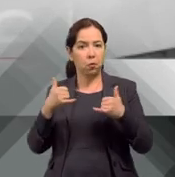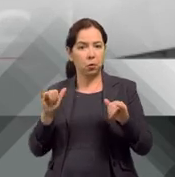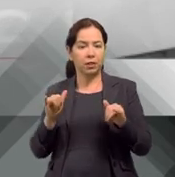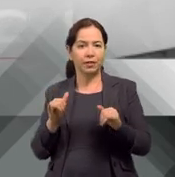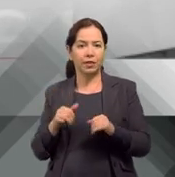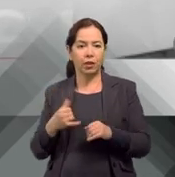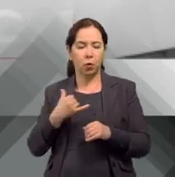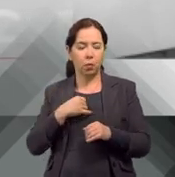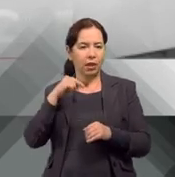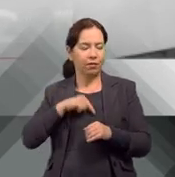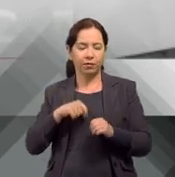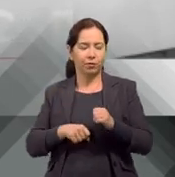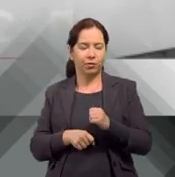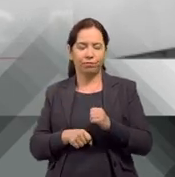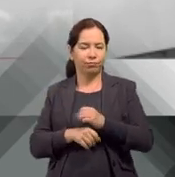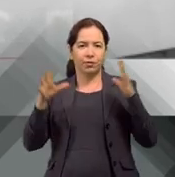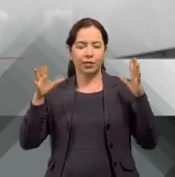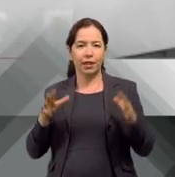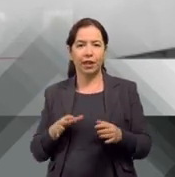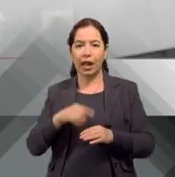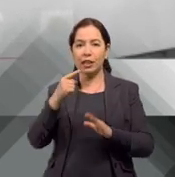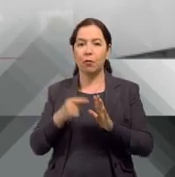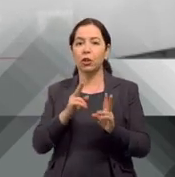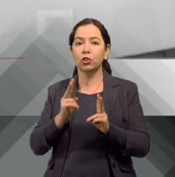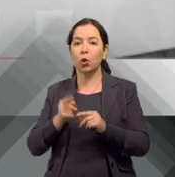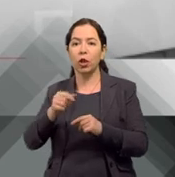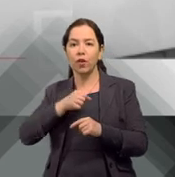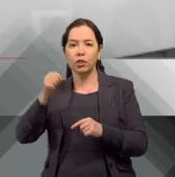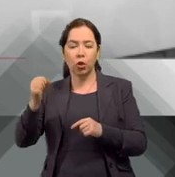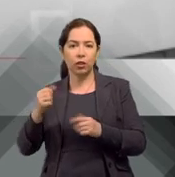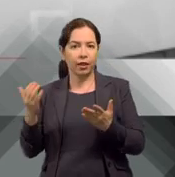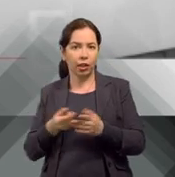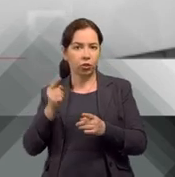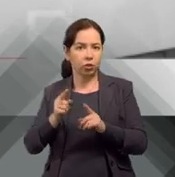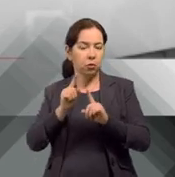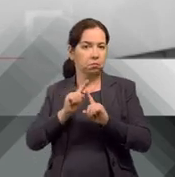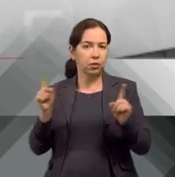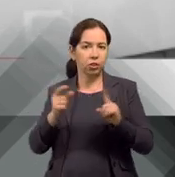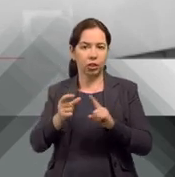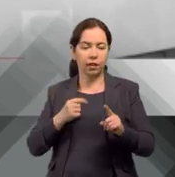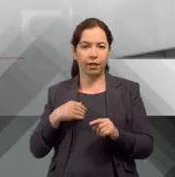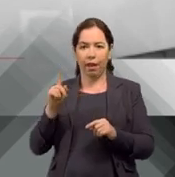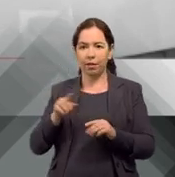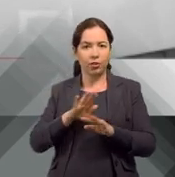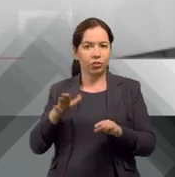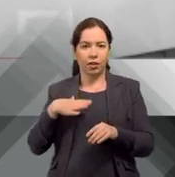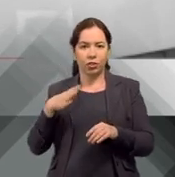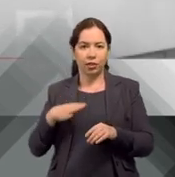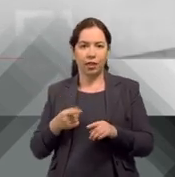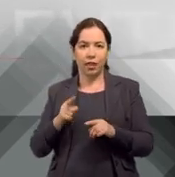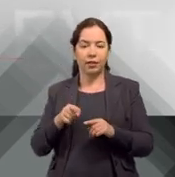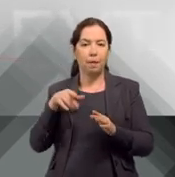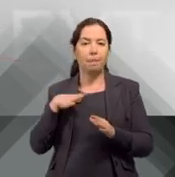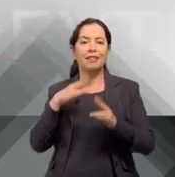произошел у меня внутри взрыв. На вопрос, кто такой взрослый, нашелся такой неожиданный ответ, которого я вообще, в принципе, не ожидала. Это быть